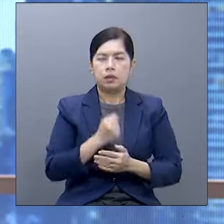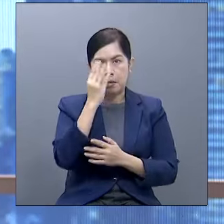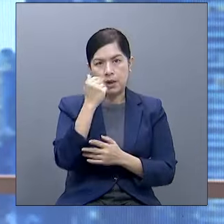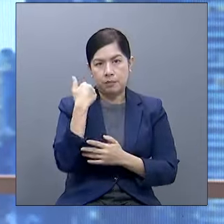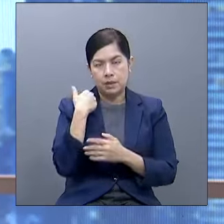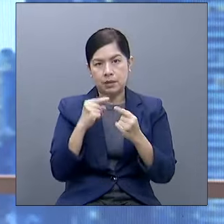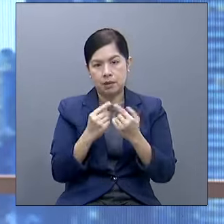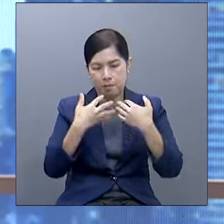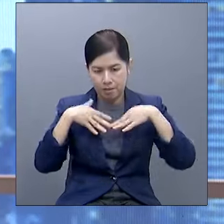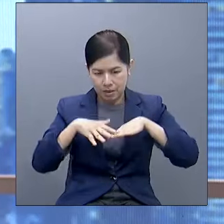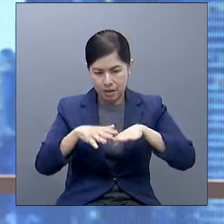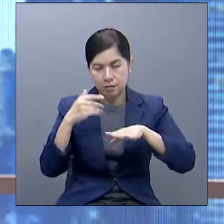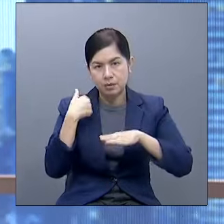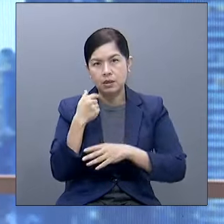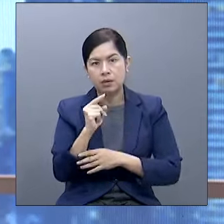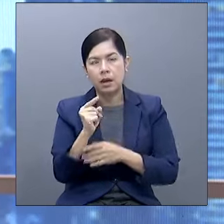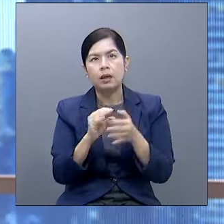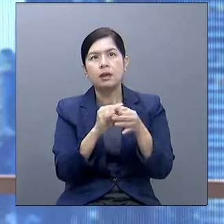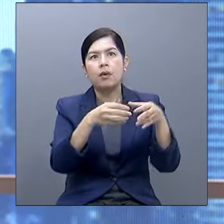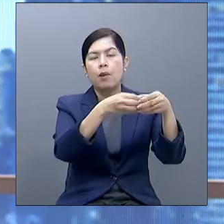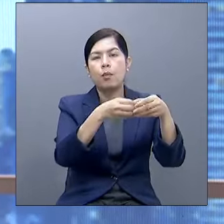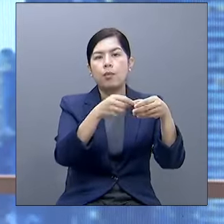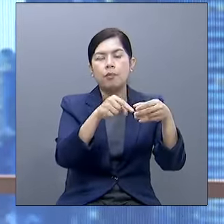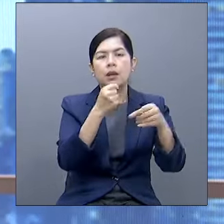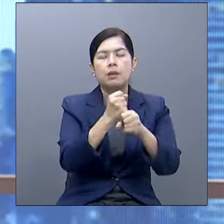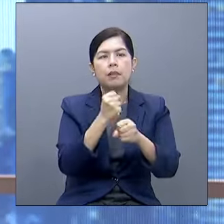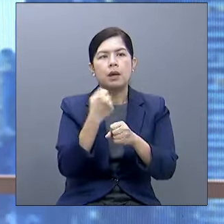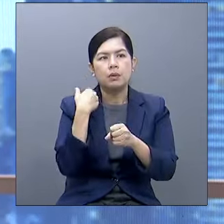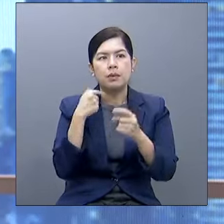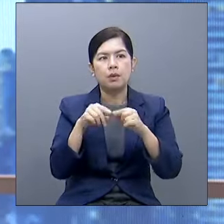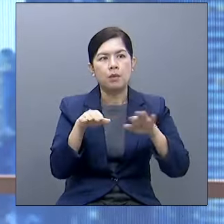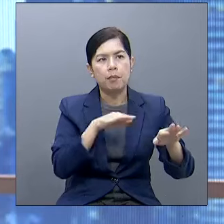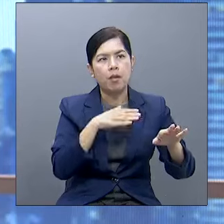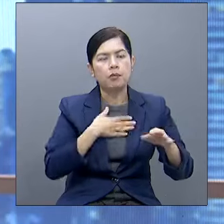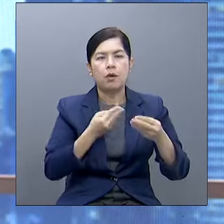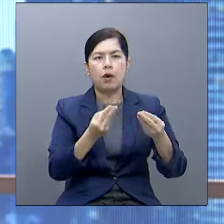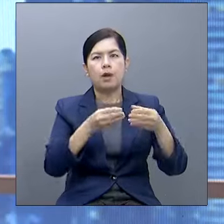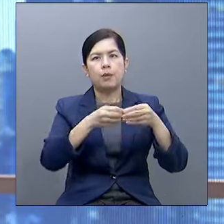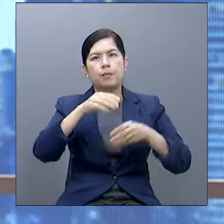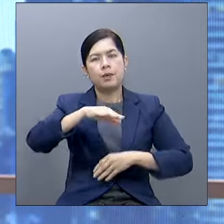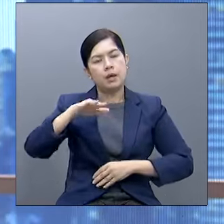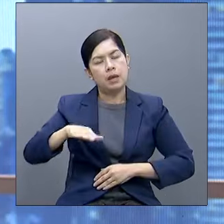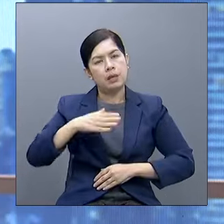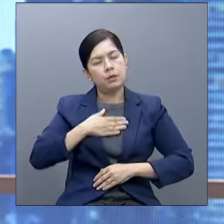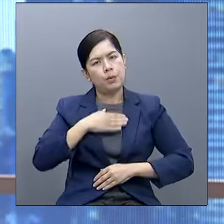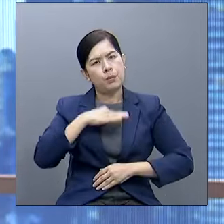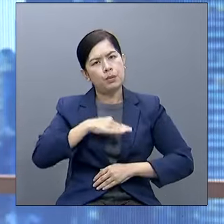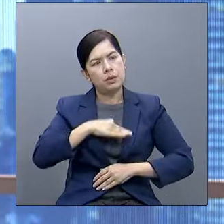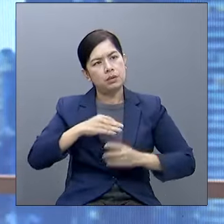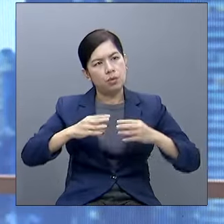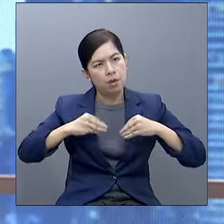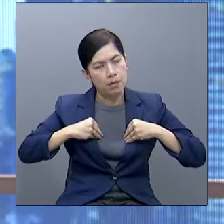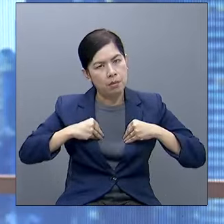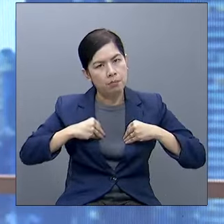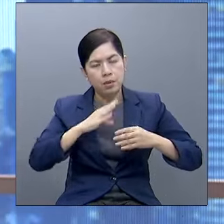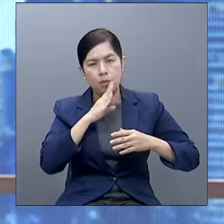ประสานงานเพื่อให้เขาเรียกว่ามีสายวิชาชีพมาพร้อมให้เด็กรู้สึกเกิดความไว้วางใจในการที่จะกล้าเล่า ค ือวันดีคืนดีอยู่ๆเราจ